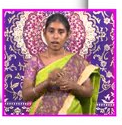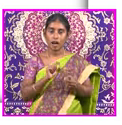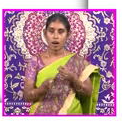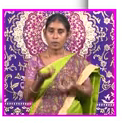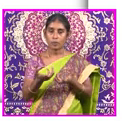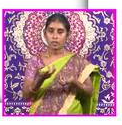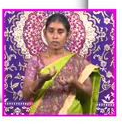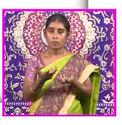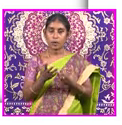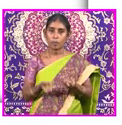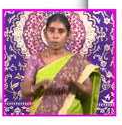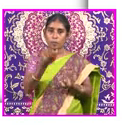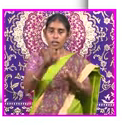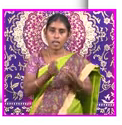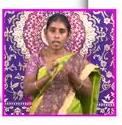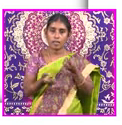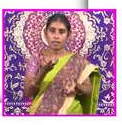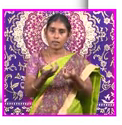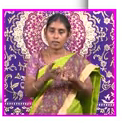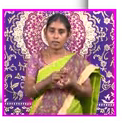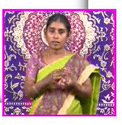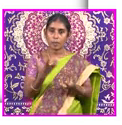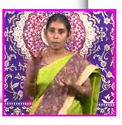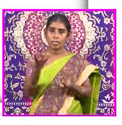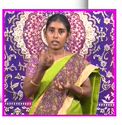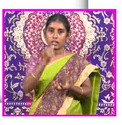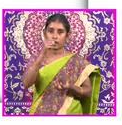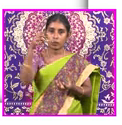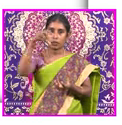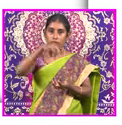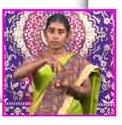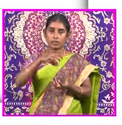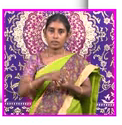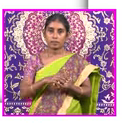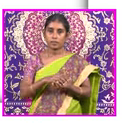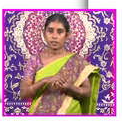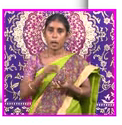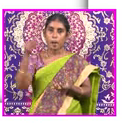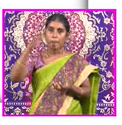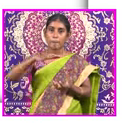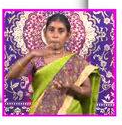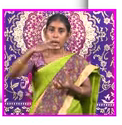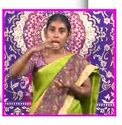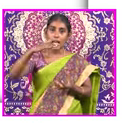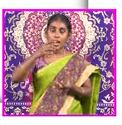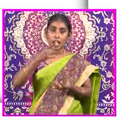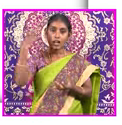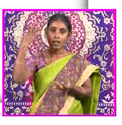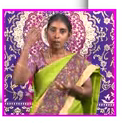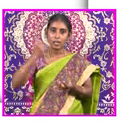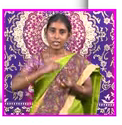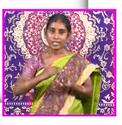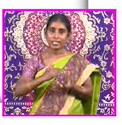கீழ்ப்பகுதியிலேருந்து தான் ஹீட் ஆகும். பாத்திரத்தோட பாட்டம் அதனுடைய அடிப்பக்கம் சூடாகும், அதுக்கப்புறம் பாத்திரத்துக்கு உள்ளார இருக்கிற அந்த நீரானது கொஞ்சம்